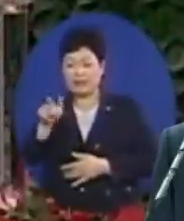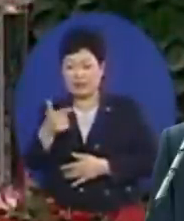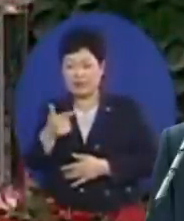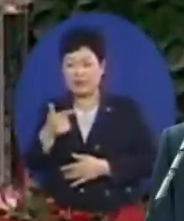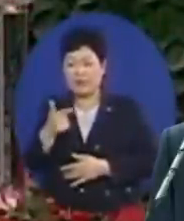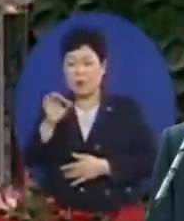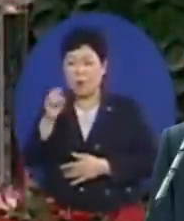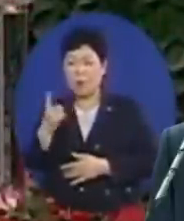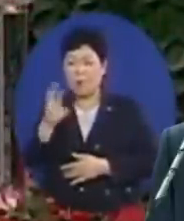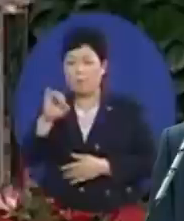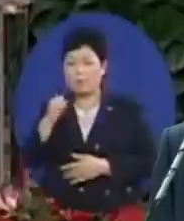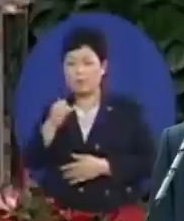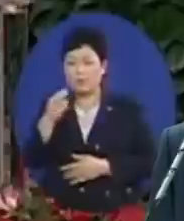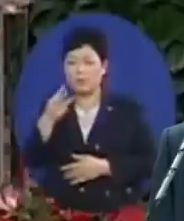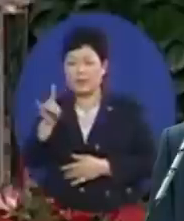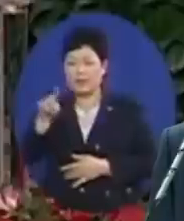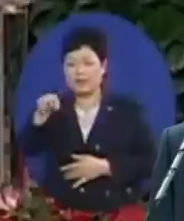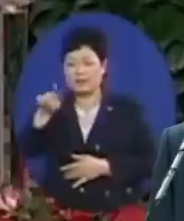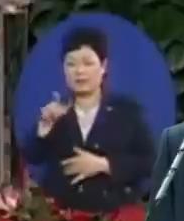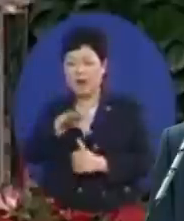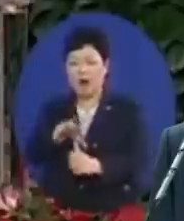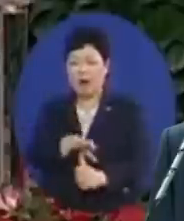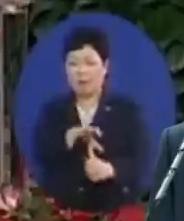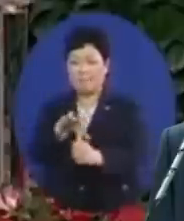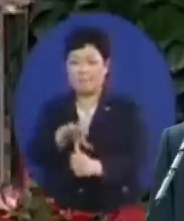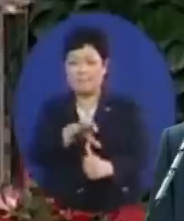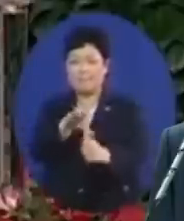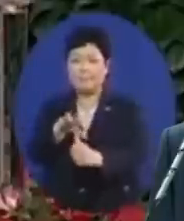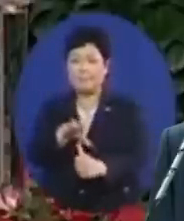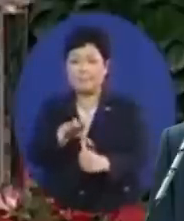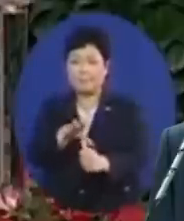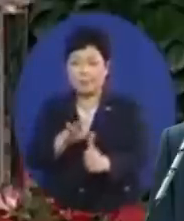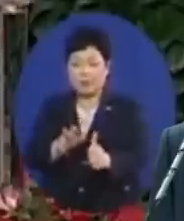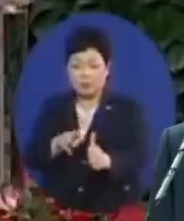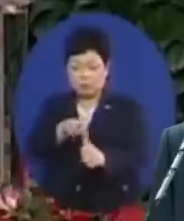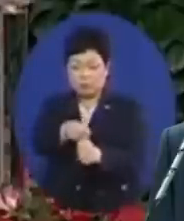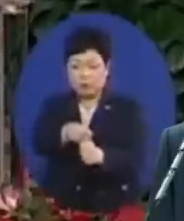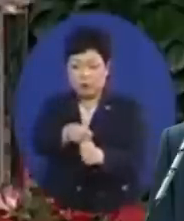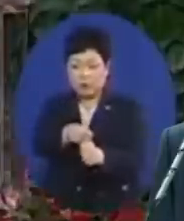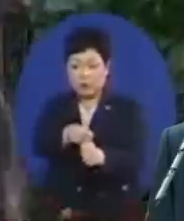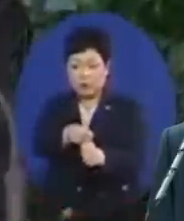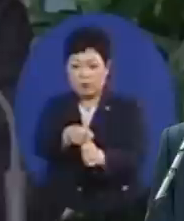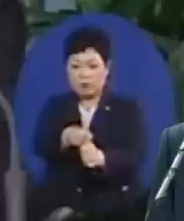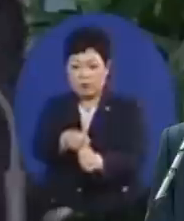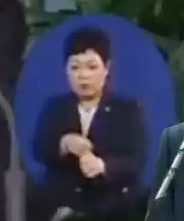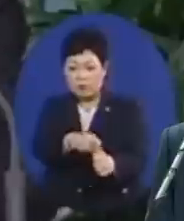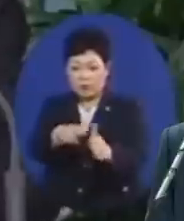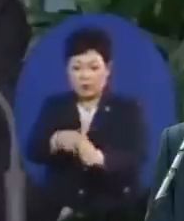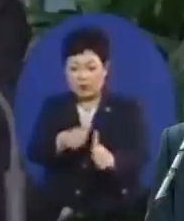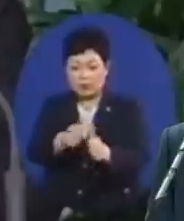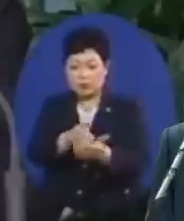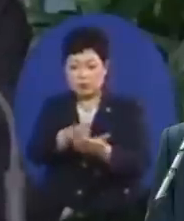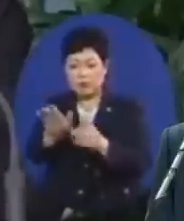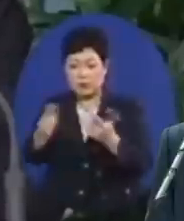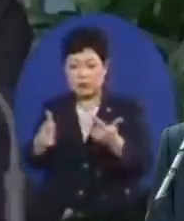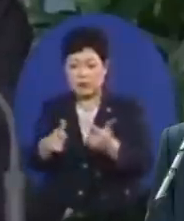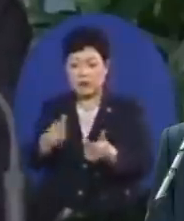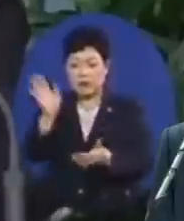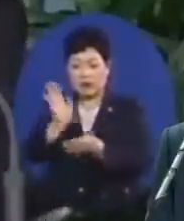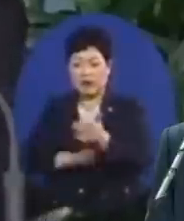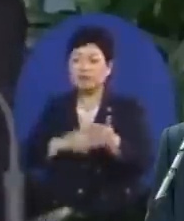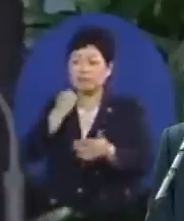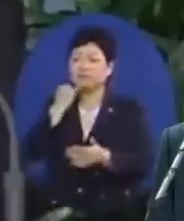오퍼레이션. 억압 단계인 것입니다. 억압 단계. 붙어서 되녀도 안 쫓겨 나가니까 아, 이제는